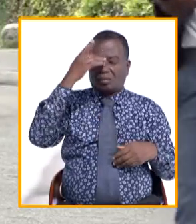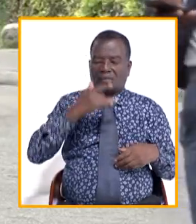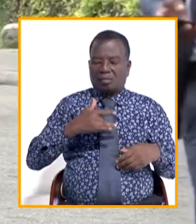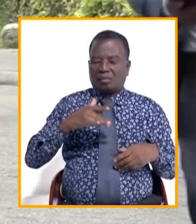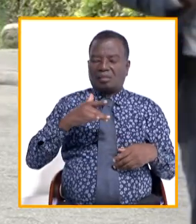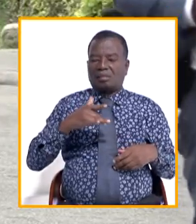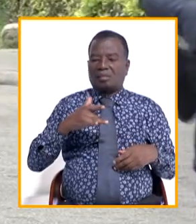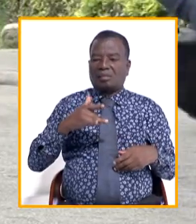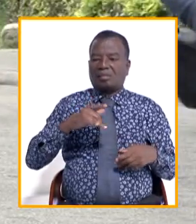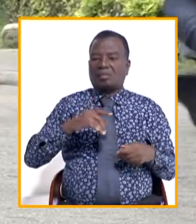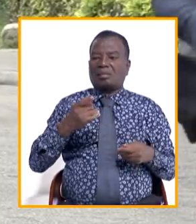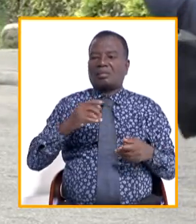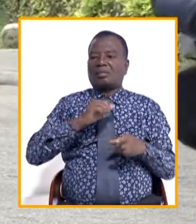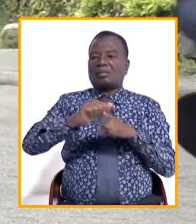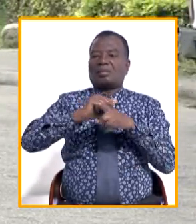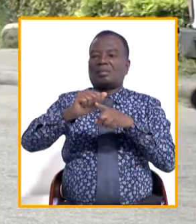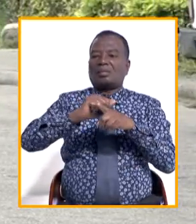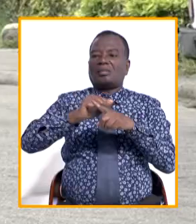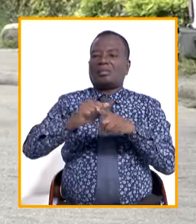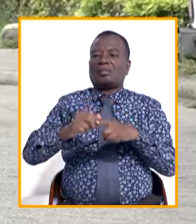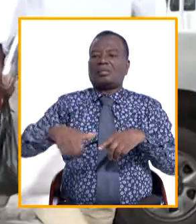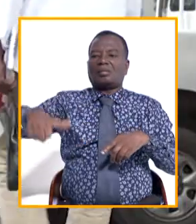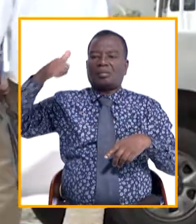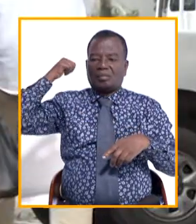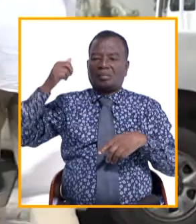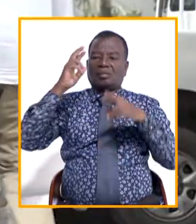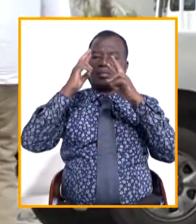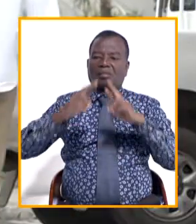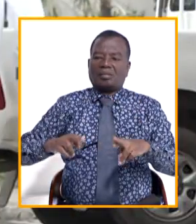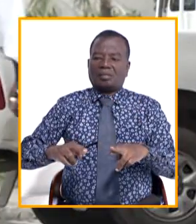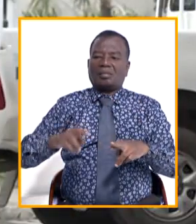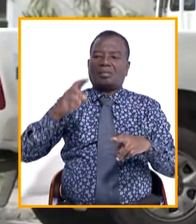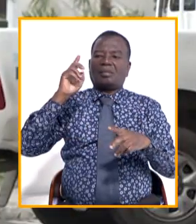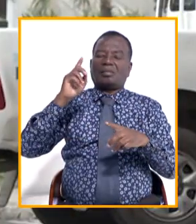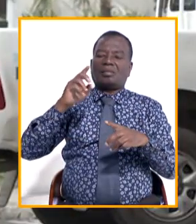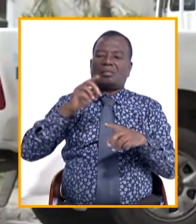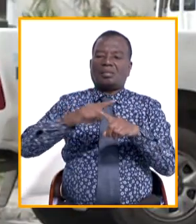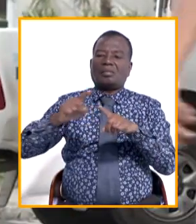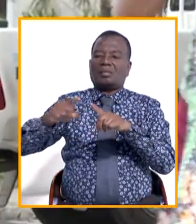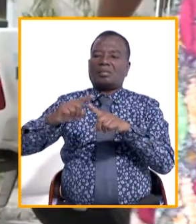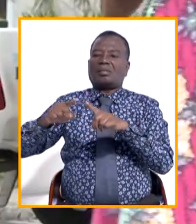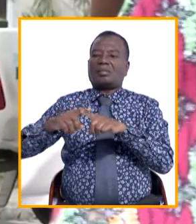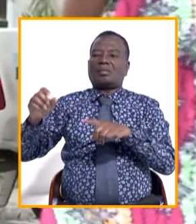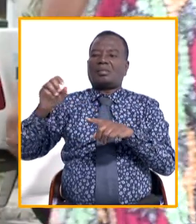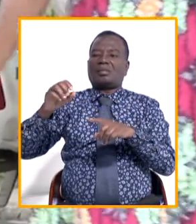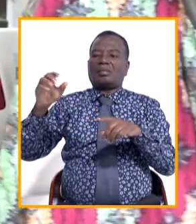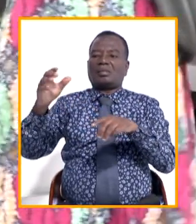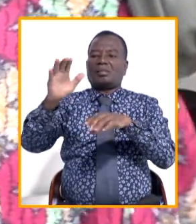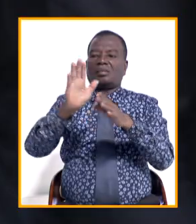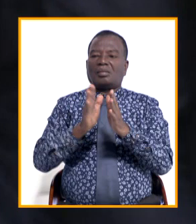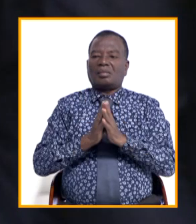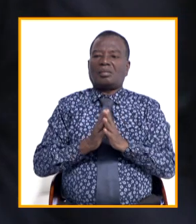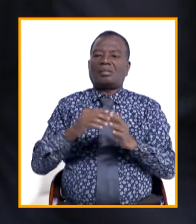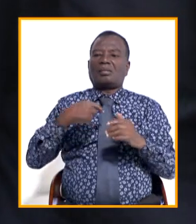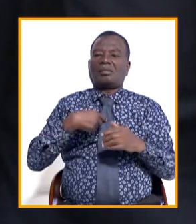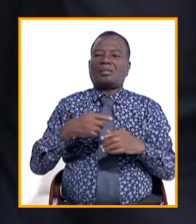des effets pervers de cette pratique, refusent de répondre favorablement aux différentes sollicitations.